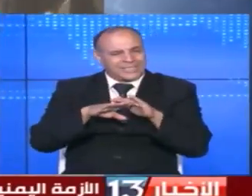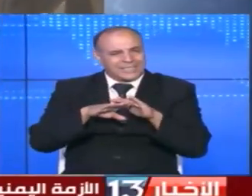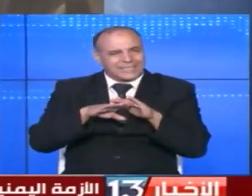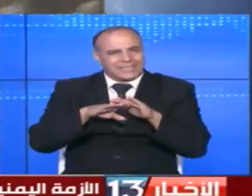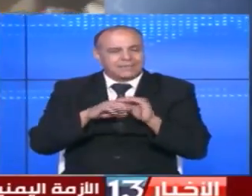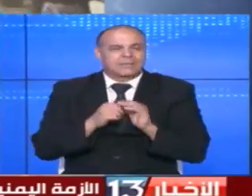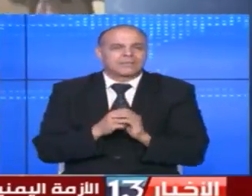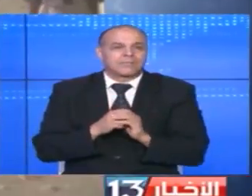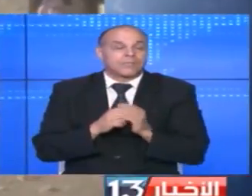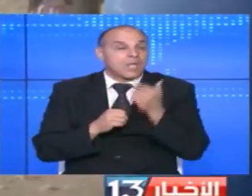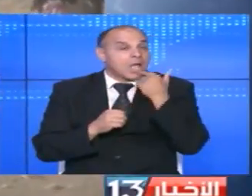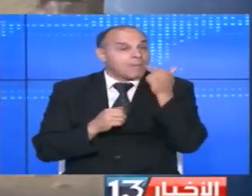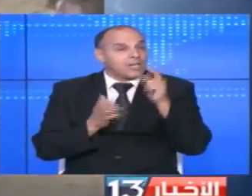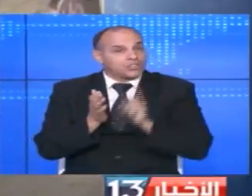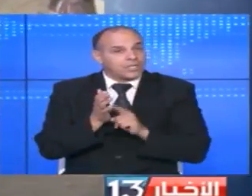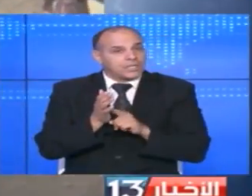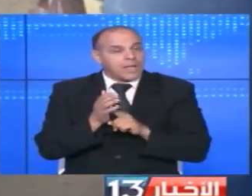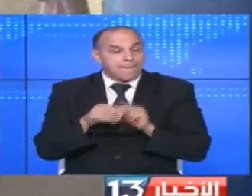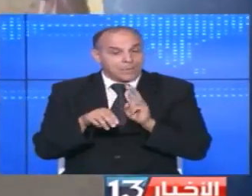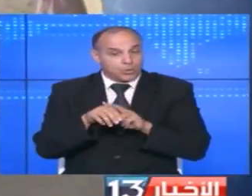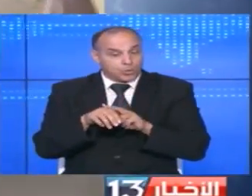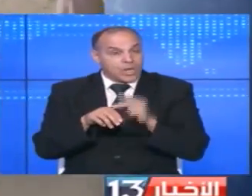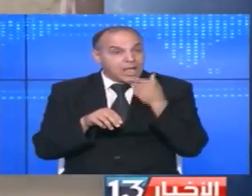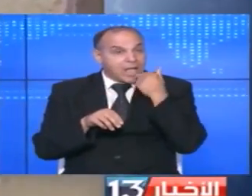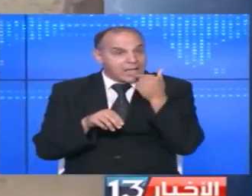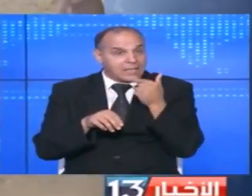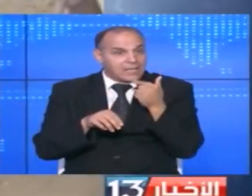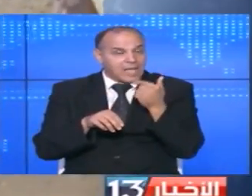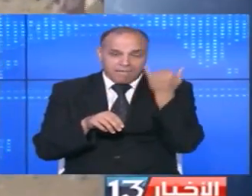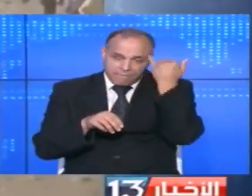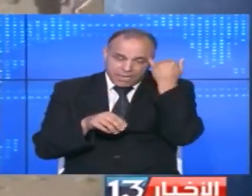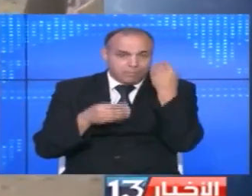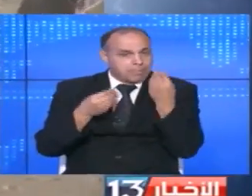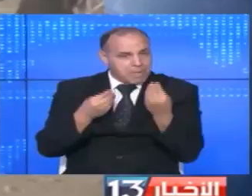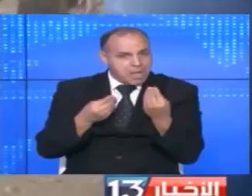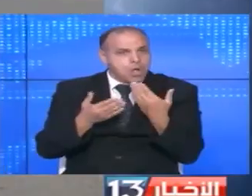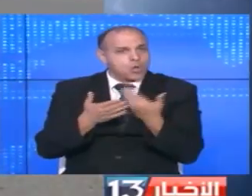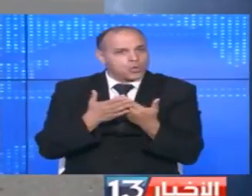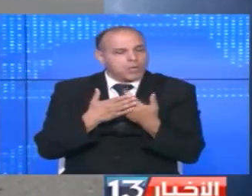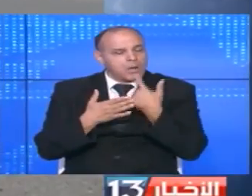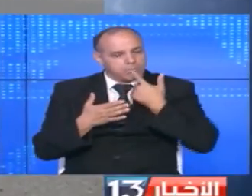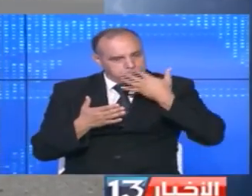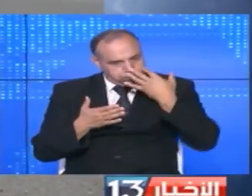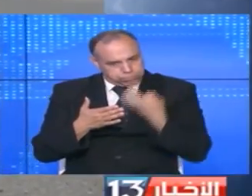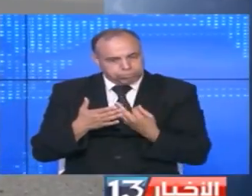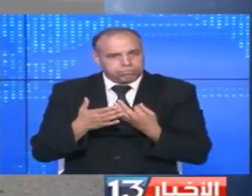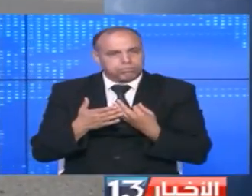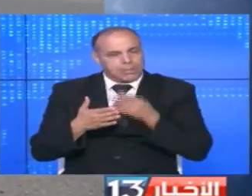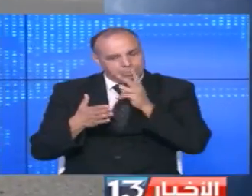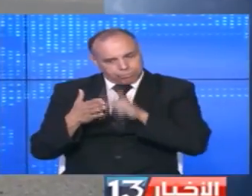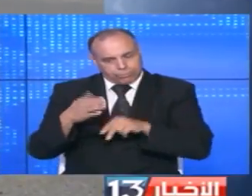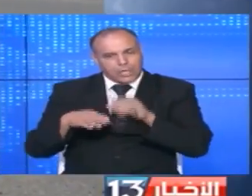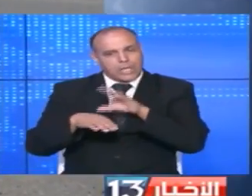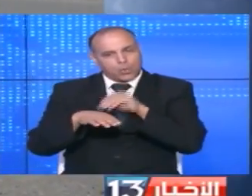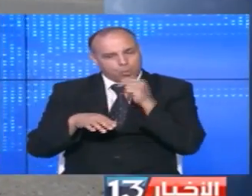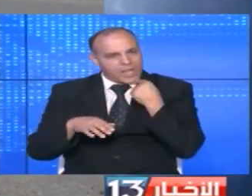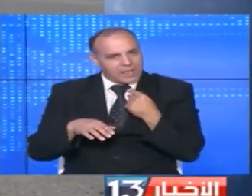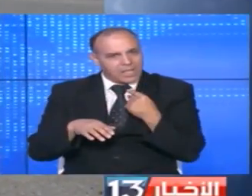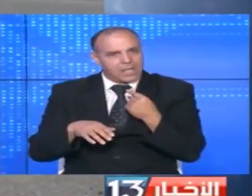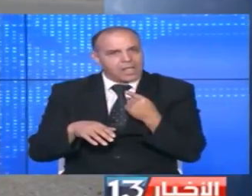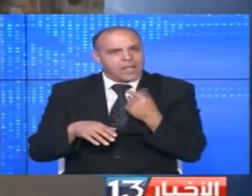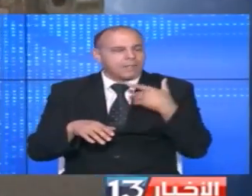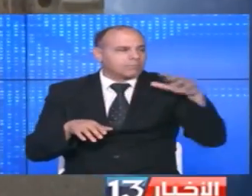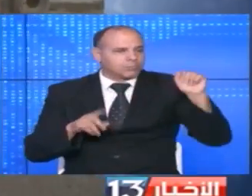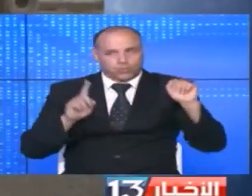المحافظه كما شدد المرتضى على ان هذه المبادره تثبت المصداقيه لتنفيذ اتفاق السويد داعيا الطرف